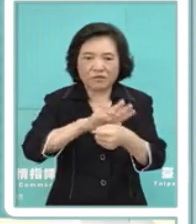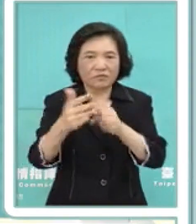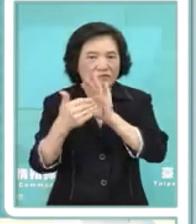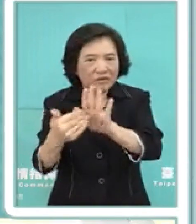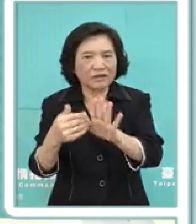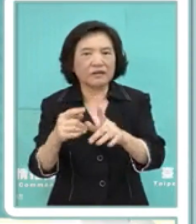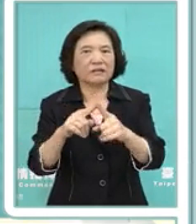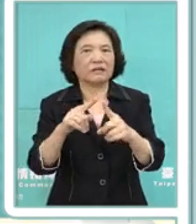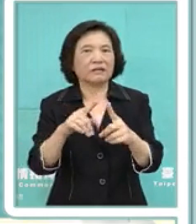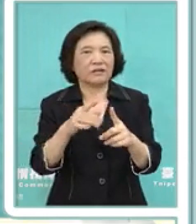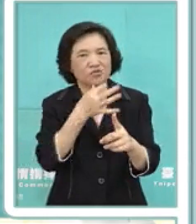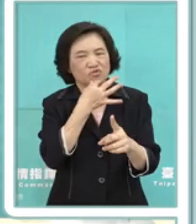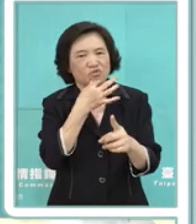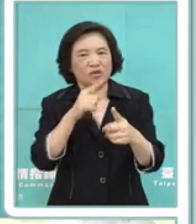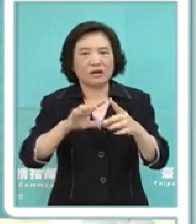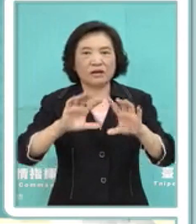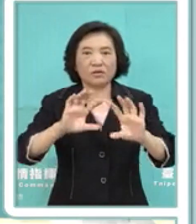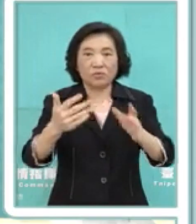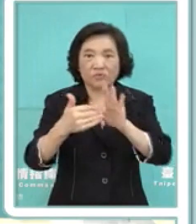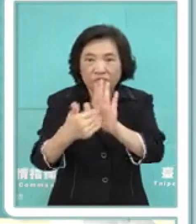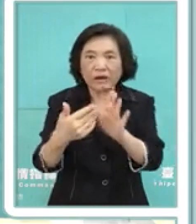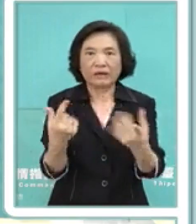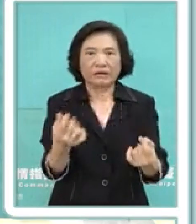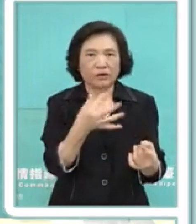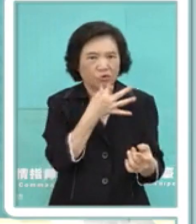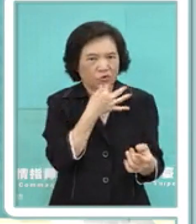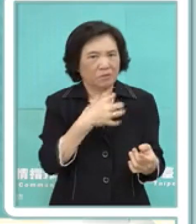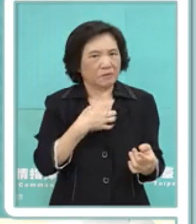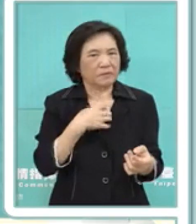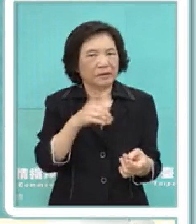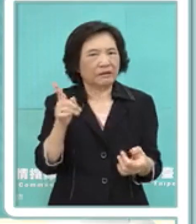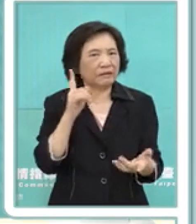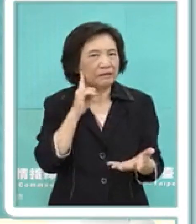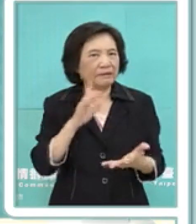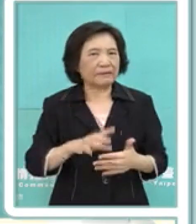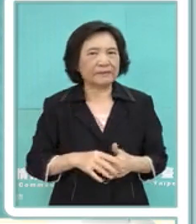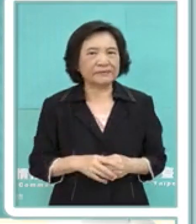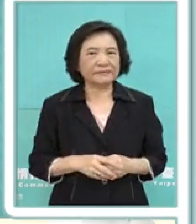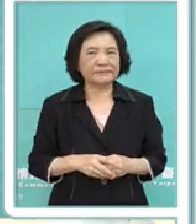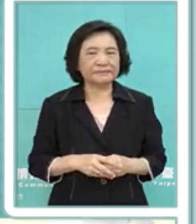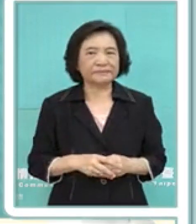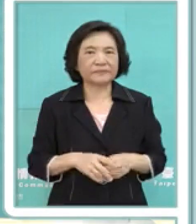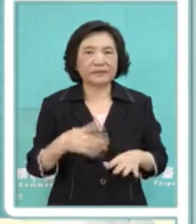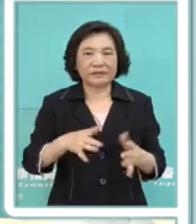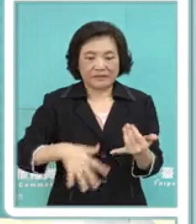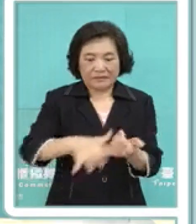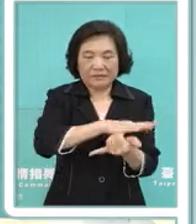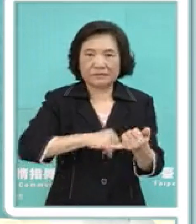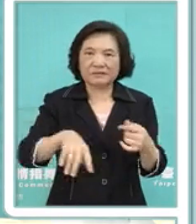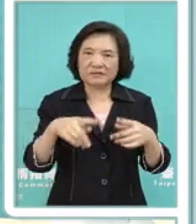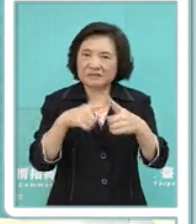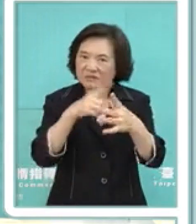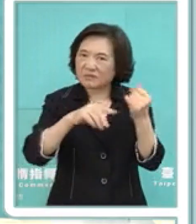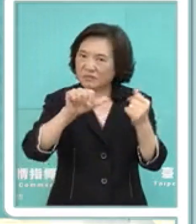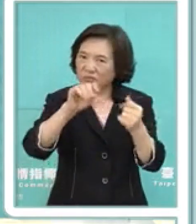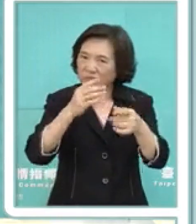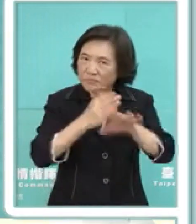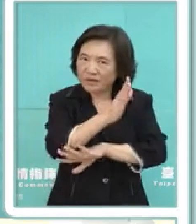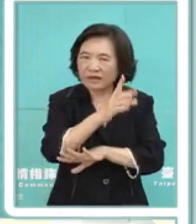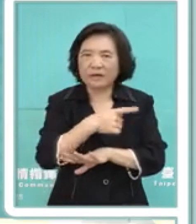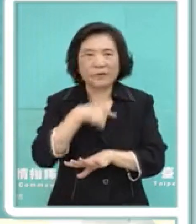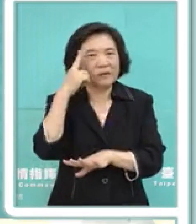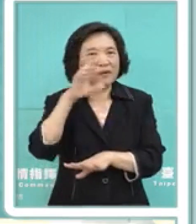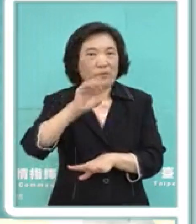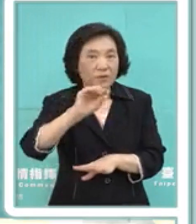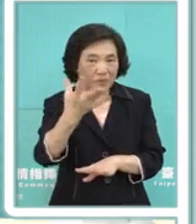个黑洞 ,OK。那么在全台超过50,000名，我相信在万华地